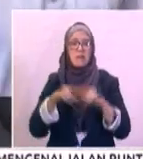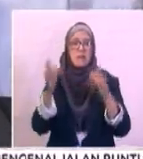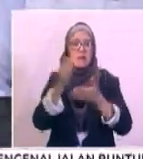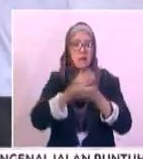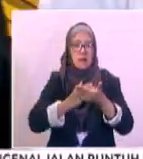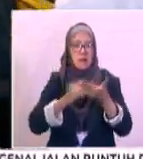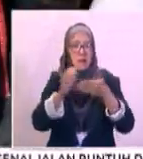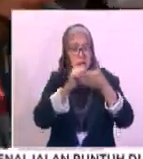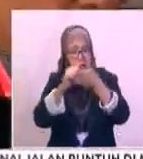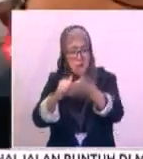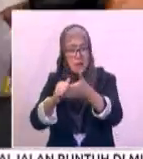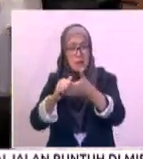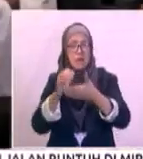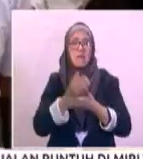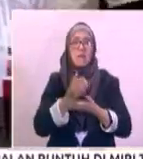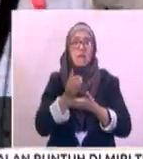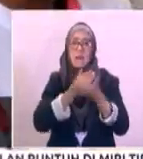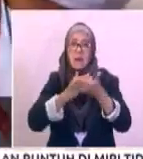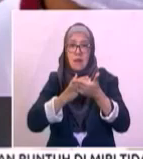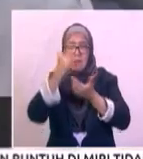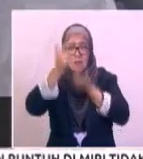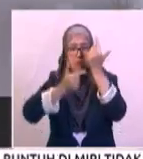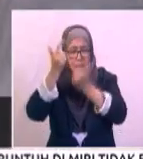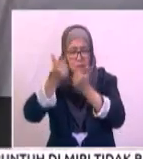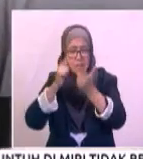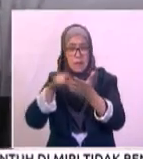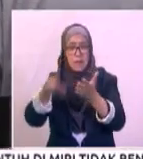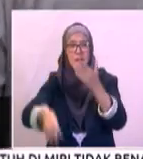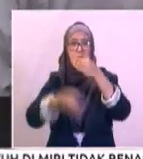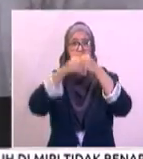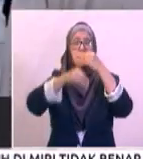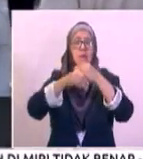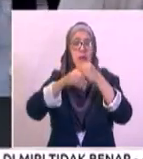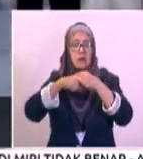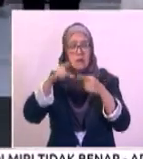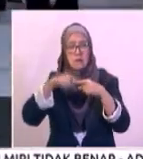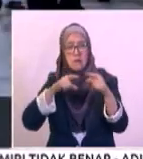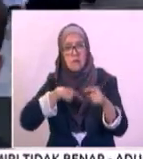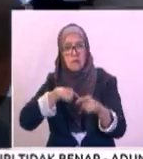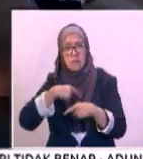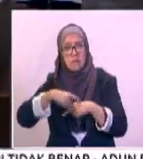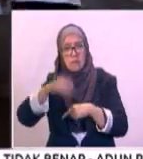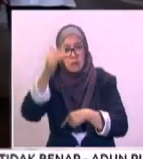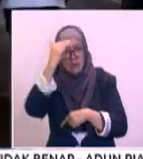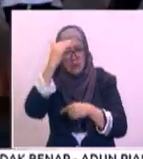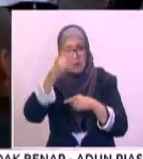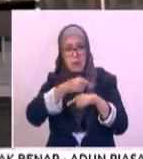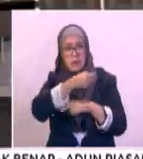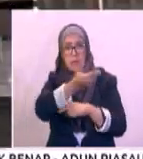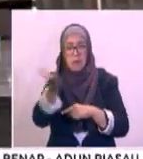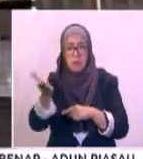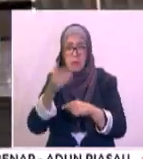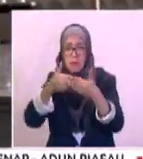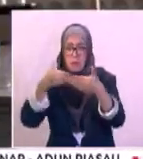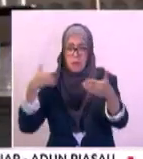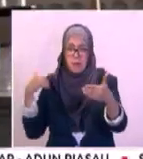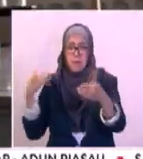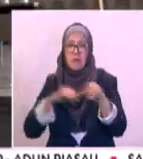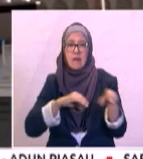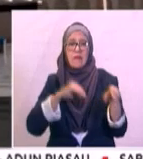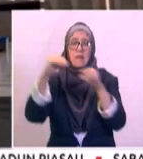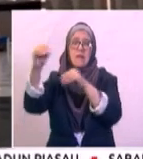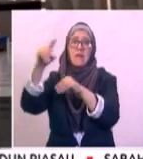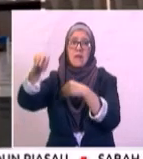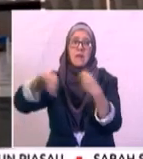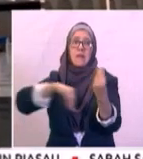nilai tambah kepada pengetahuan jemaah sebelum berangkat ke Mekah. Rata-rata jemaah yang ditemui menyatakan keterujaan ketika beribadah